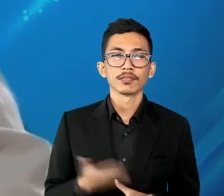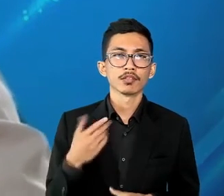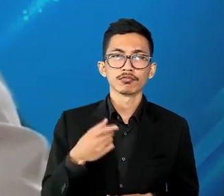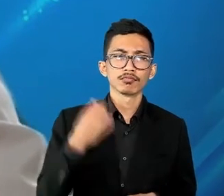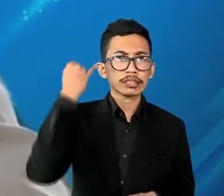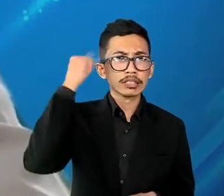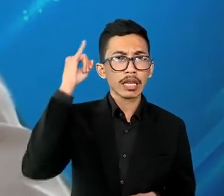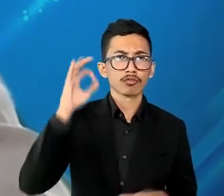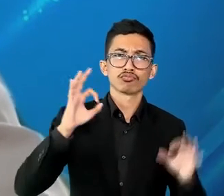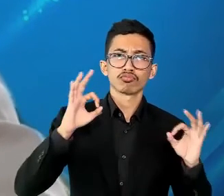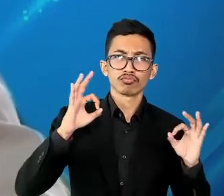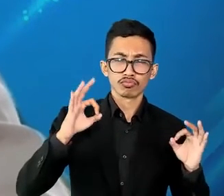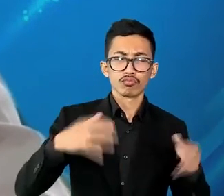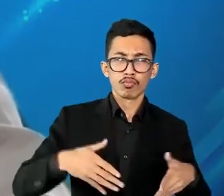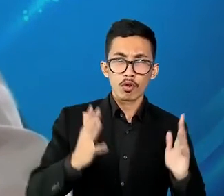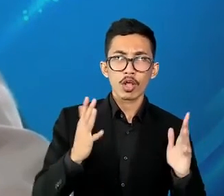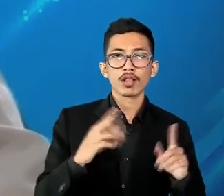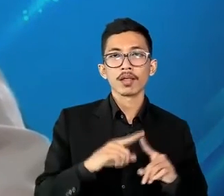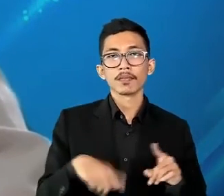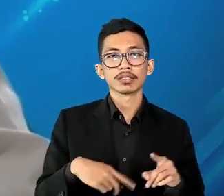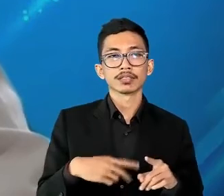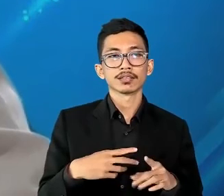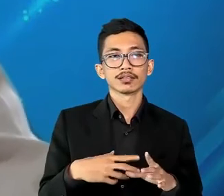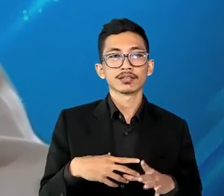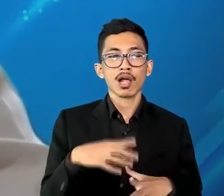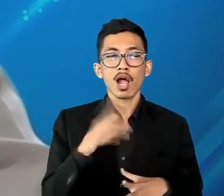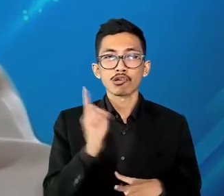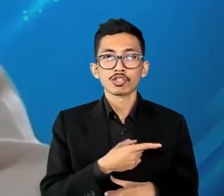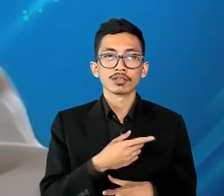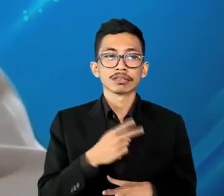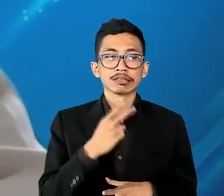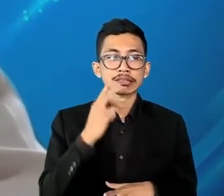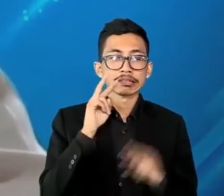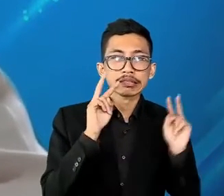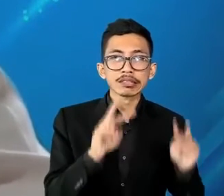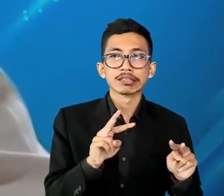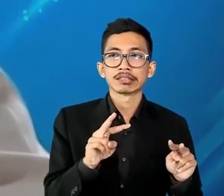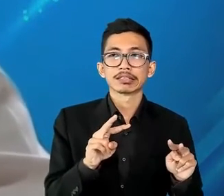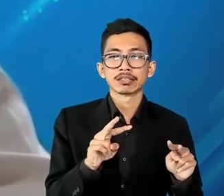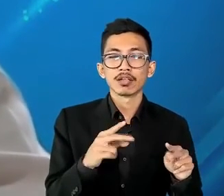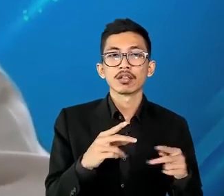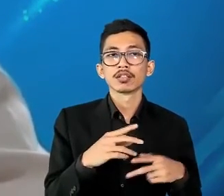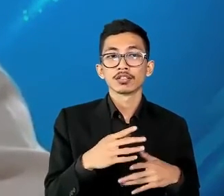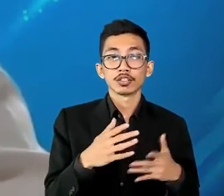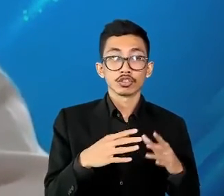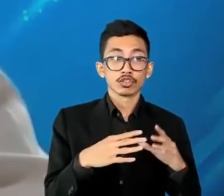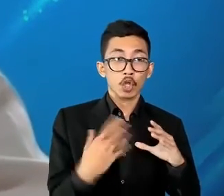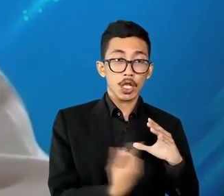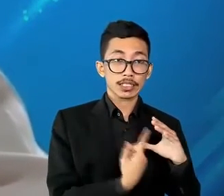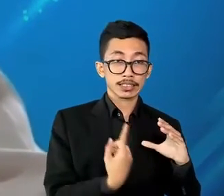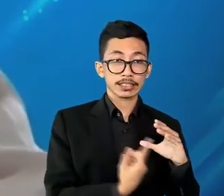idenya boleh, tetapi harus diperhatikan itu. Artinya kalau orang yang isolasi